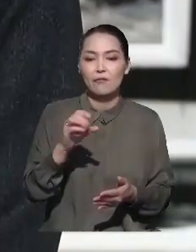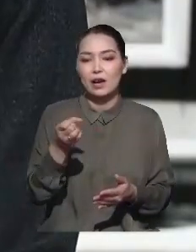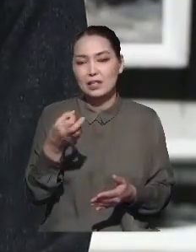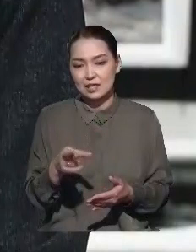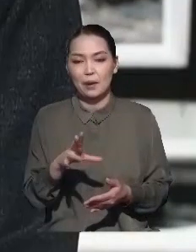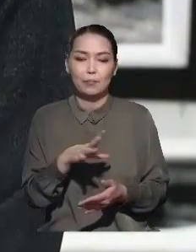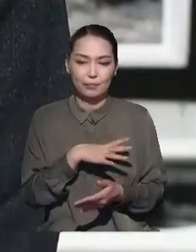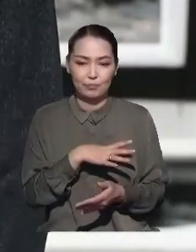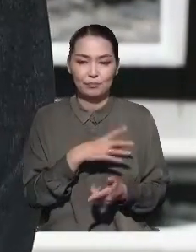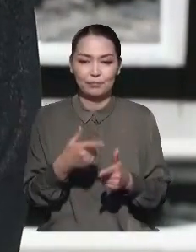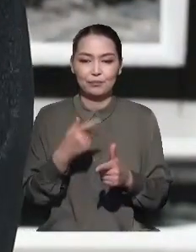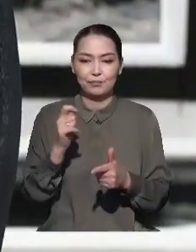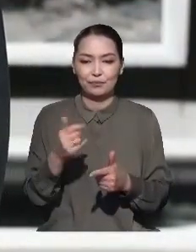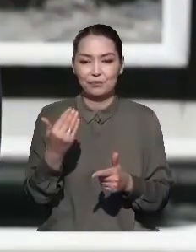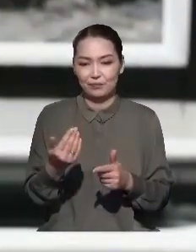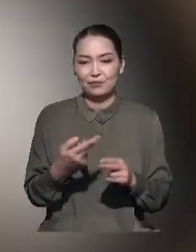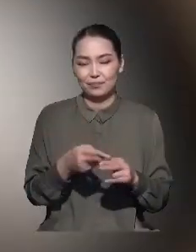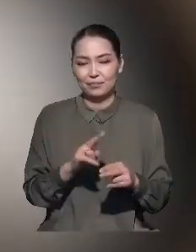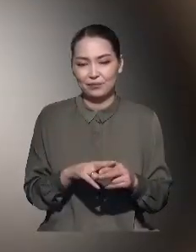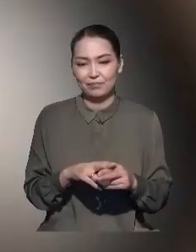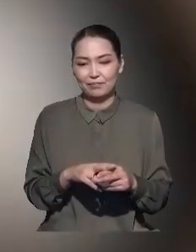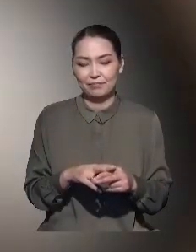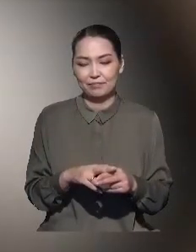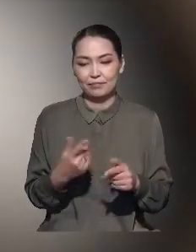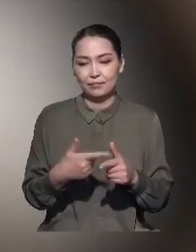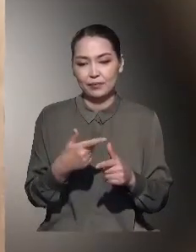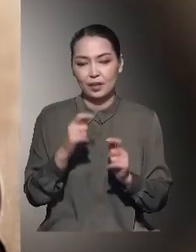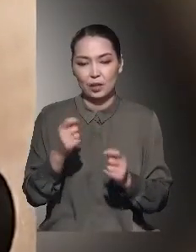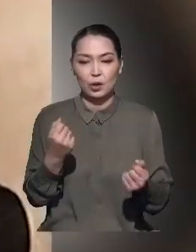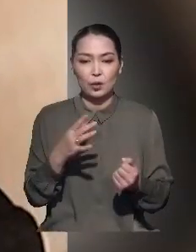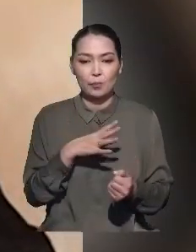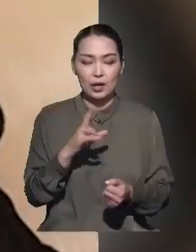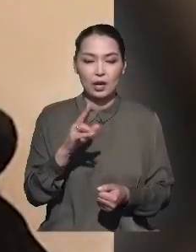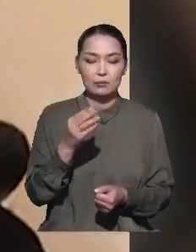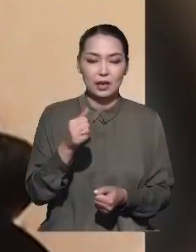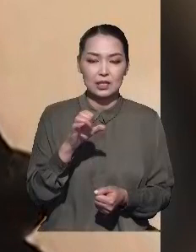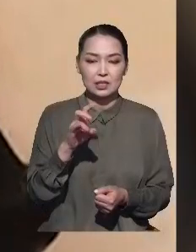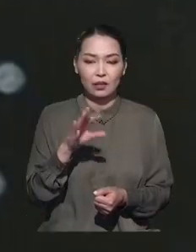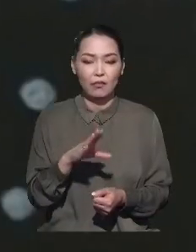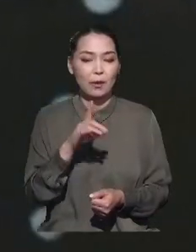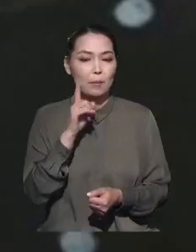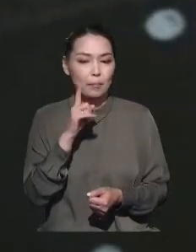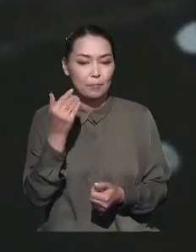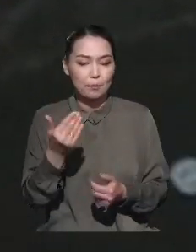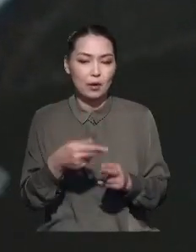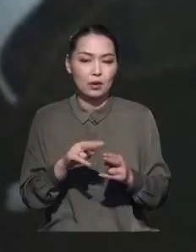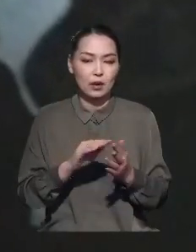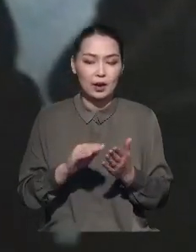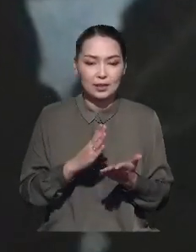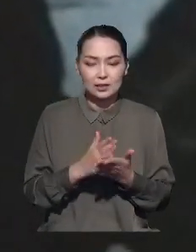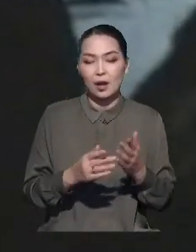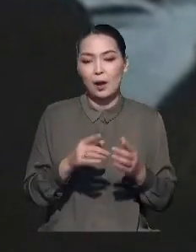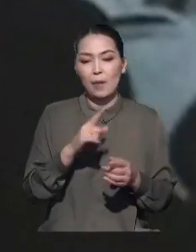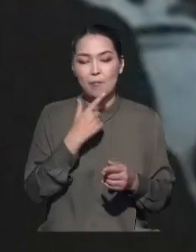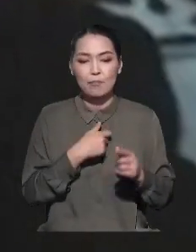это имя за ним так и закрепилось Касым касенов прошёл Румынию Молдову Чехословакию с партизанским отрядом